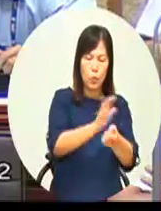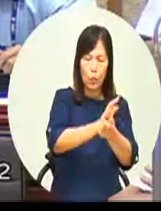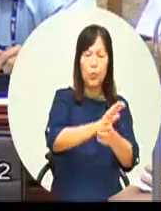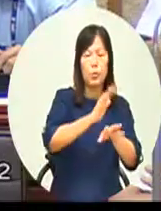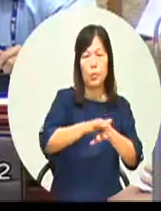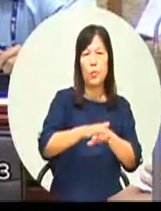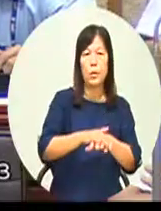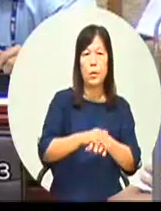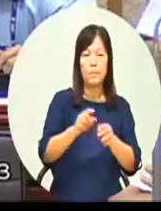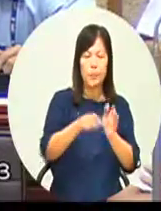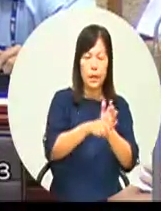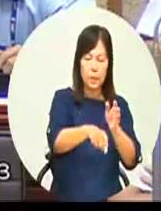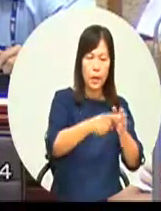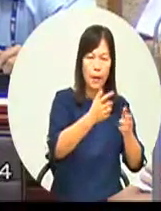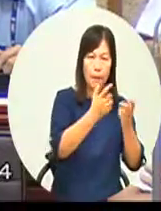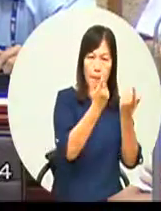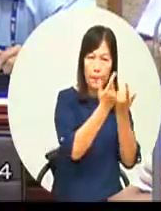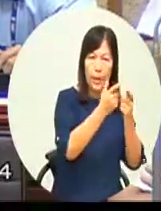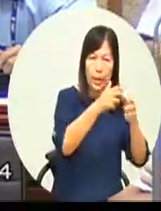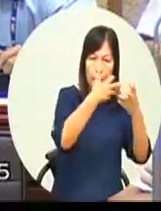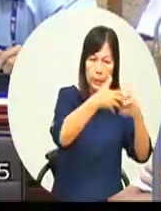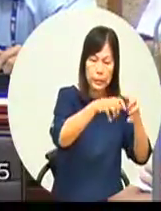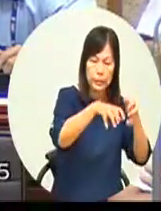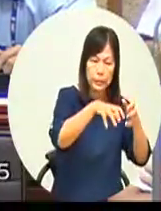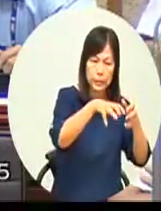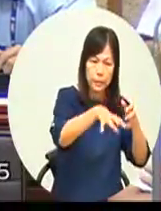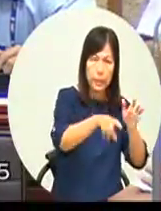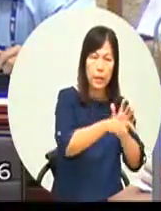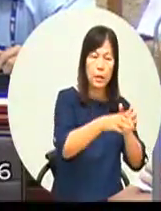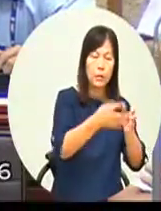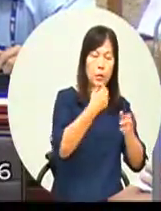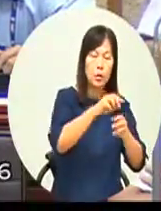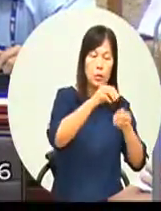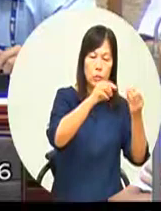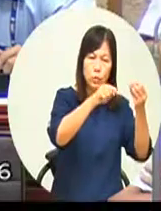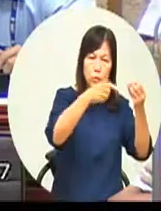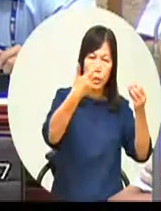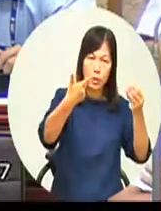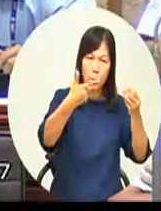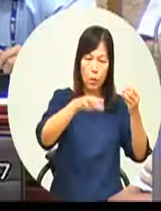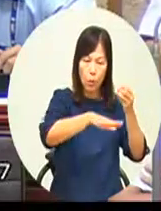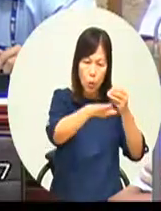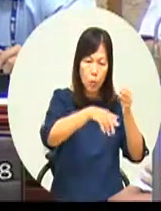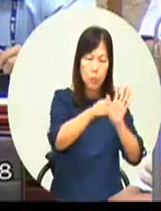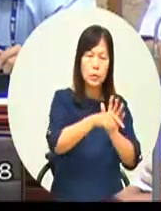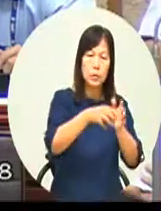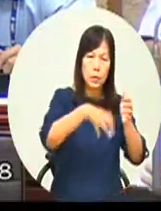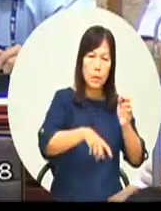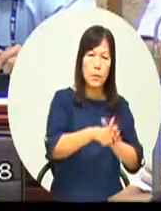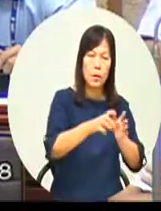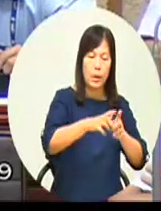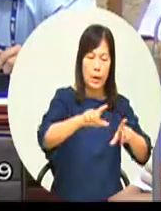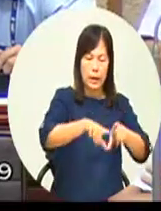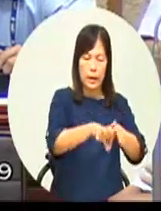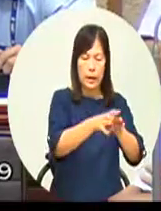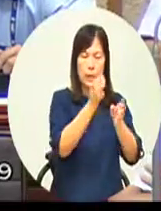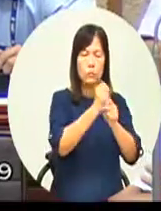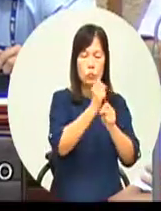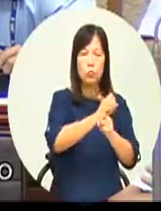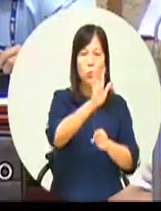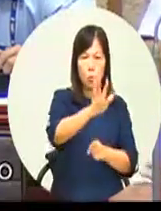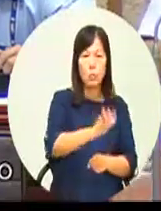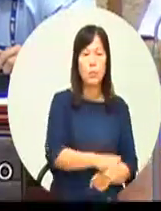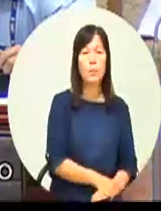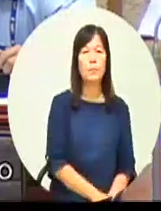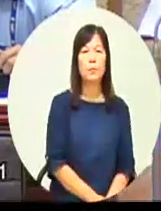以这一段北机场的部分9.6公顷里面，那已经有4.6公顷，其实已经进行会有进行开发的部分。那刚